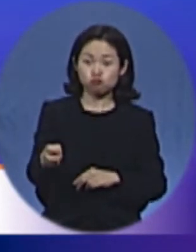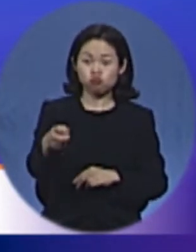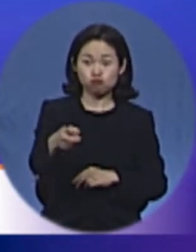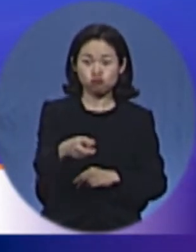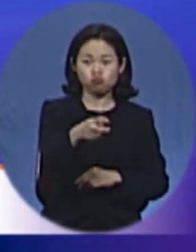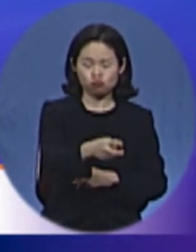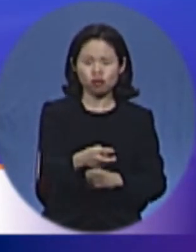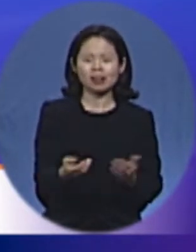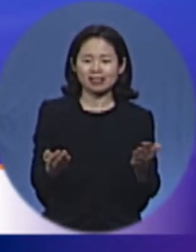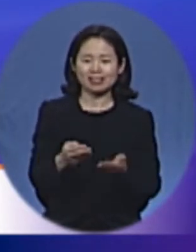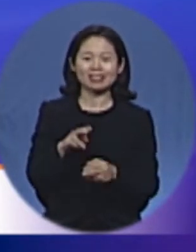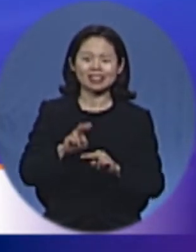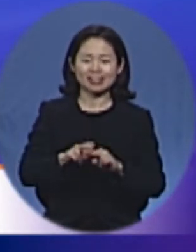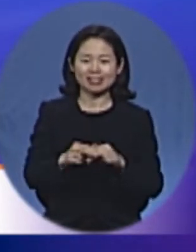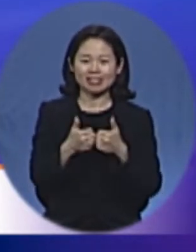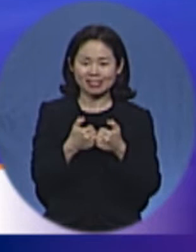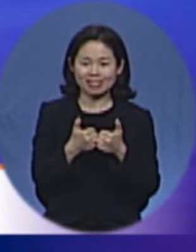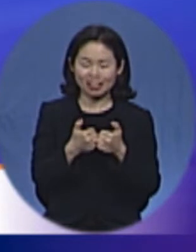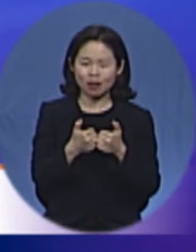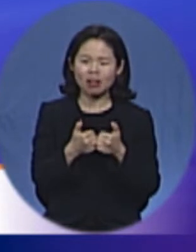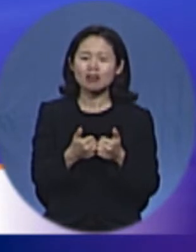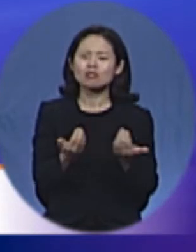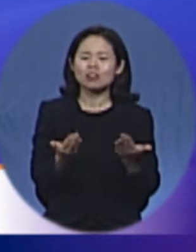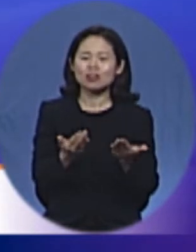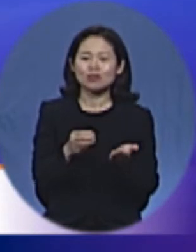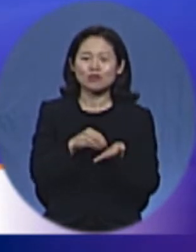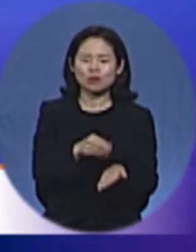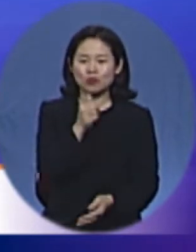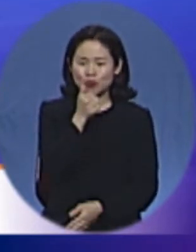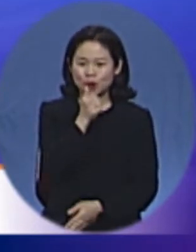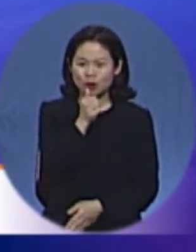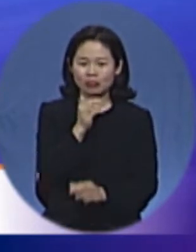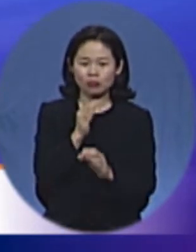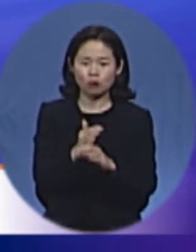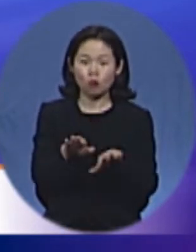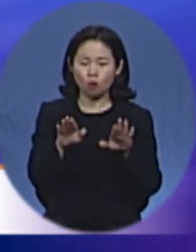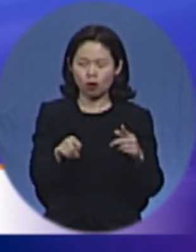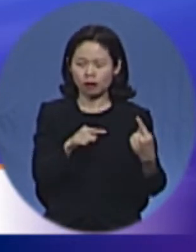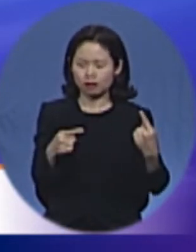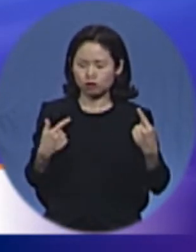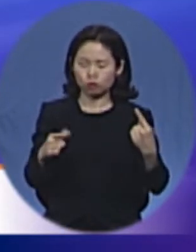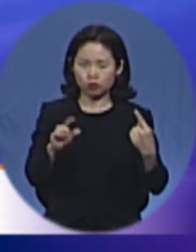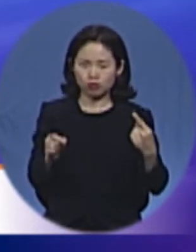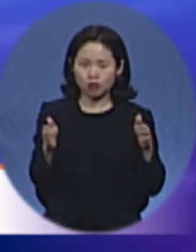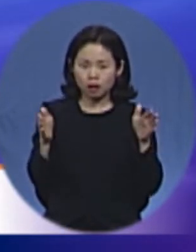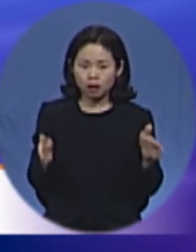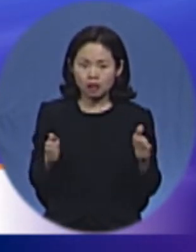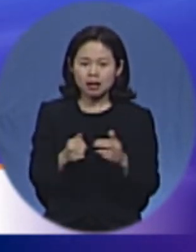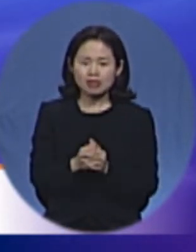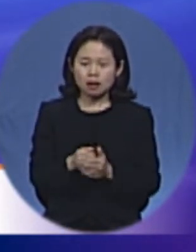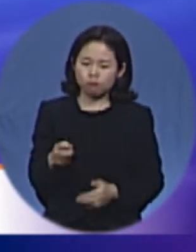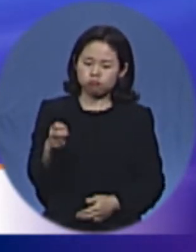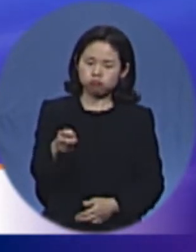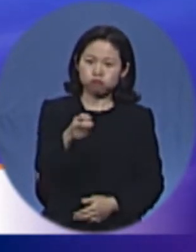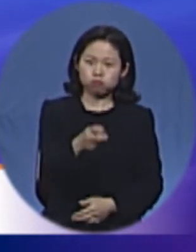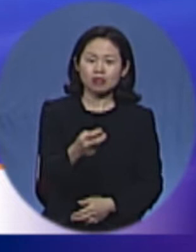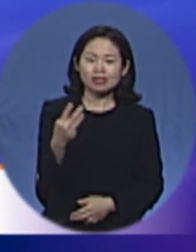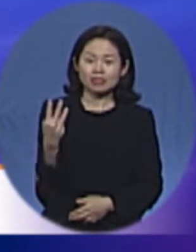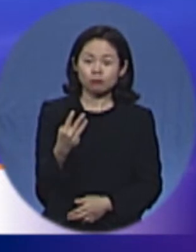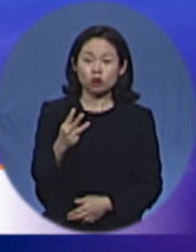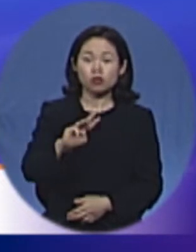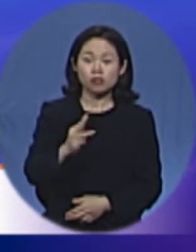일자리 상담과 취업 알선을 해주고 있는데요. 올 상반기에만 일자리 버스를 통해 3,300여 명이